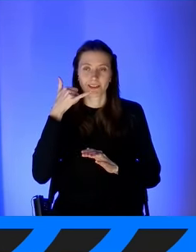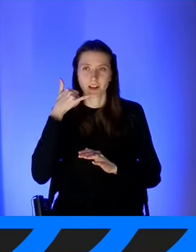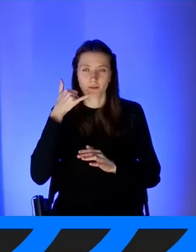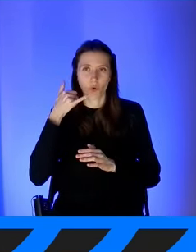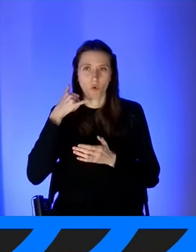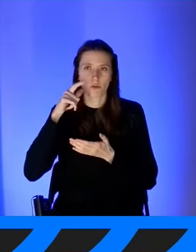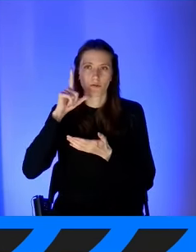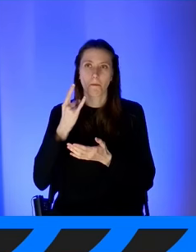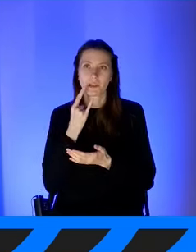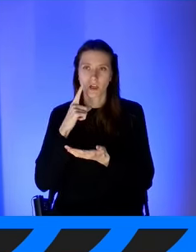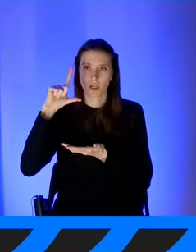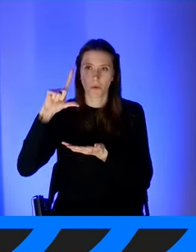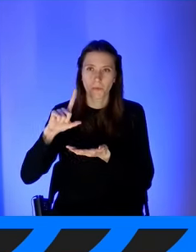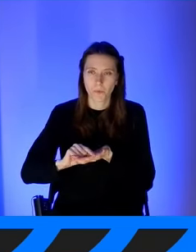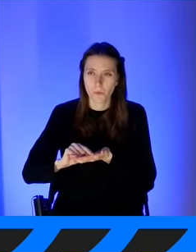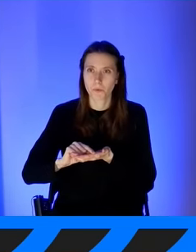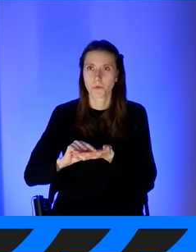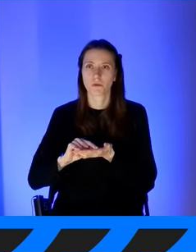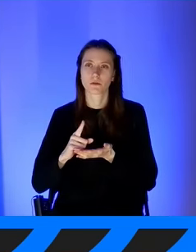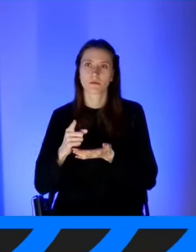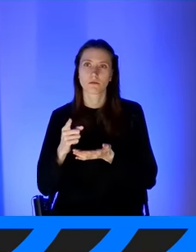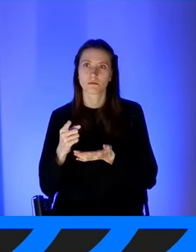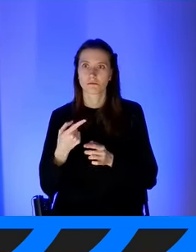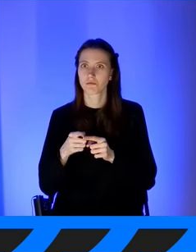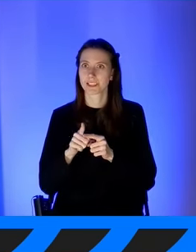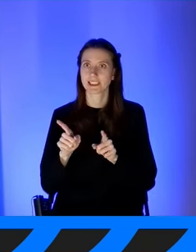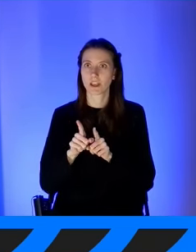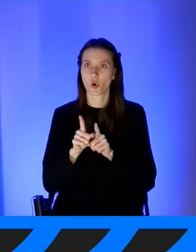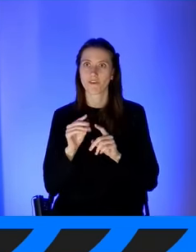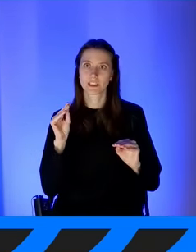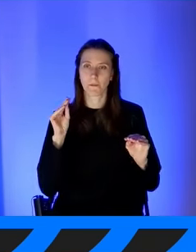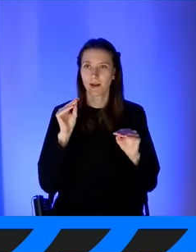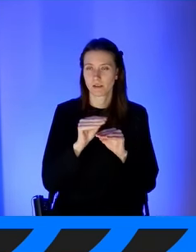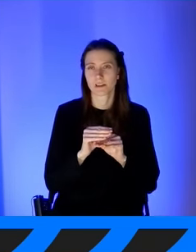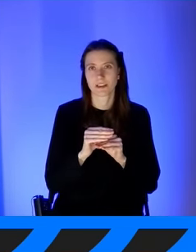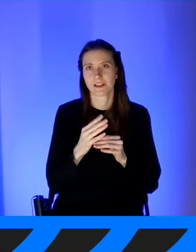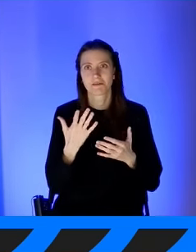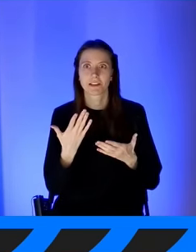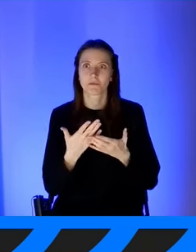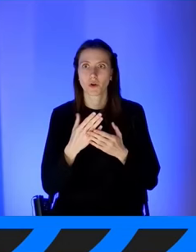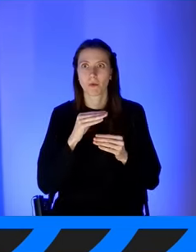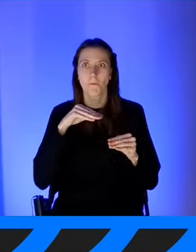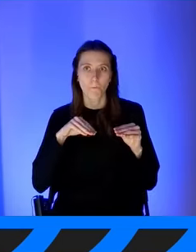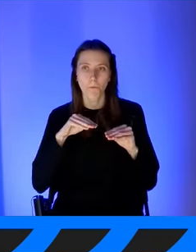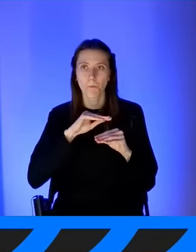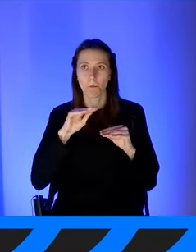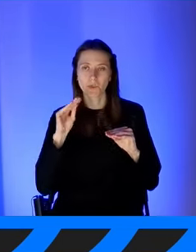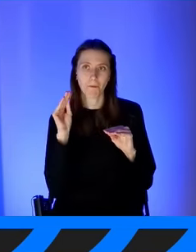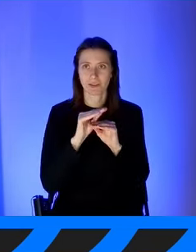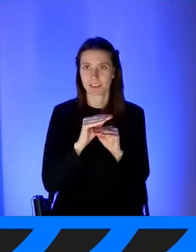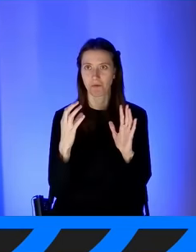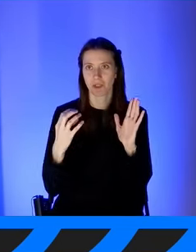батарейка именно вот из-за вот этого дополнительного, ну, назовем, приложения.